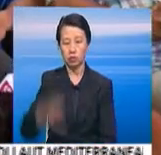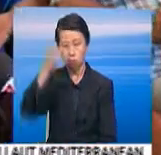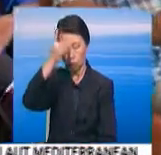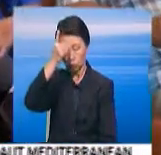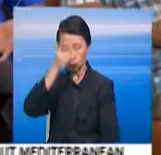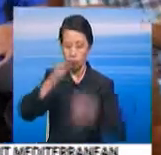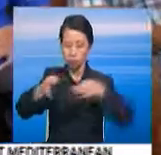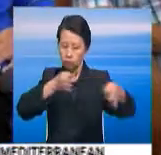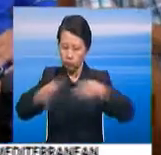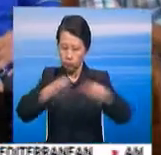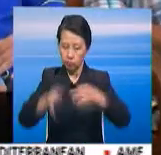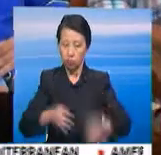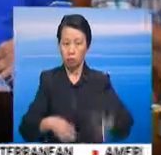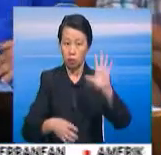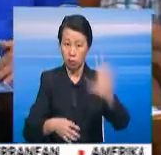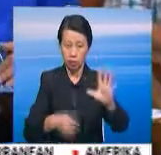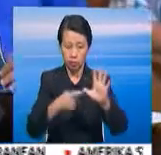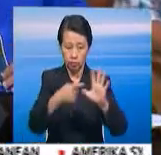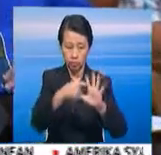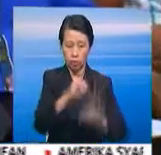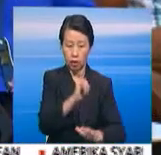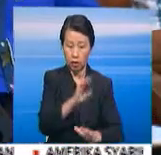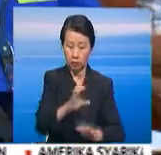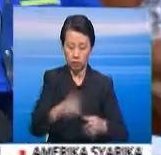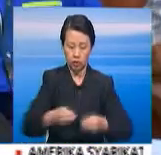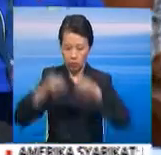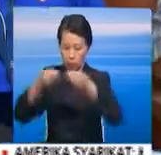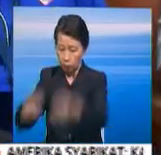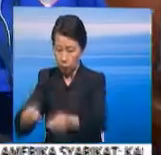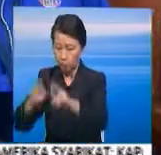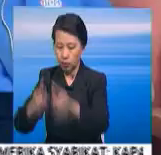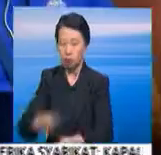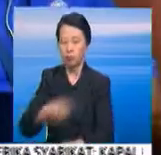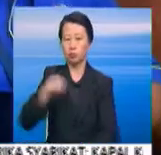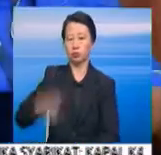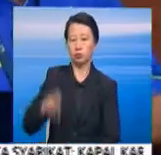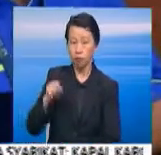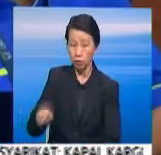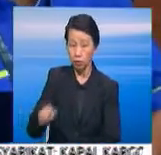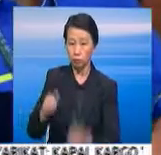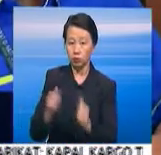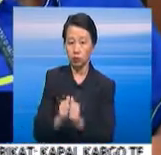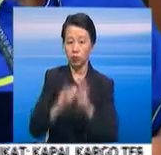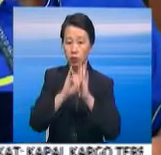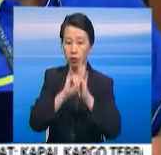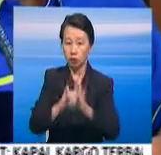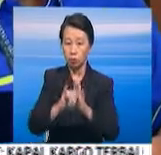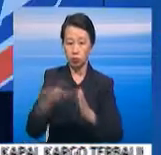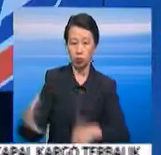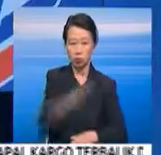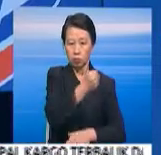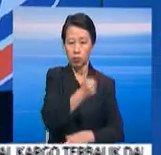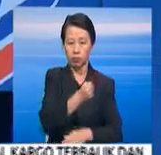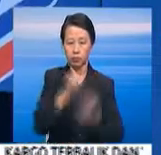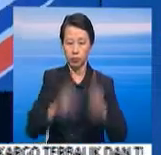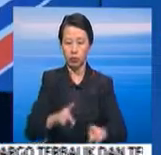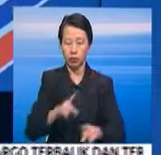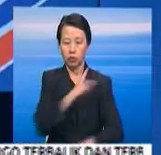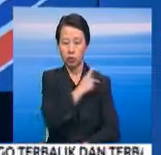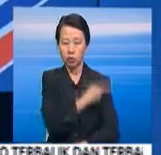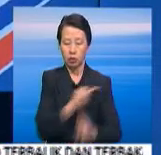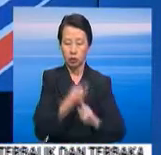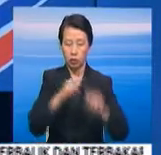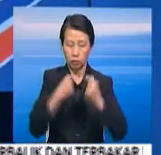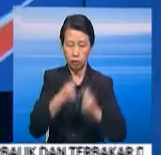Ruslin menjelaskan lima keping MyCard yang didakwa diberi kepada rakyat China itu merupakan imej yang dirampas pihak berkuasa daripada